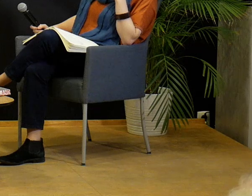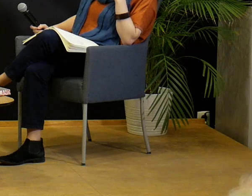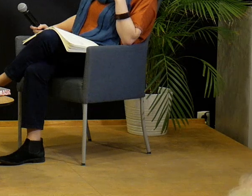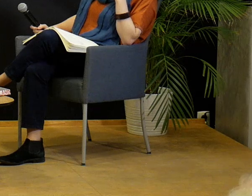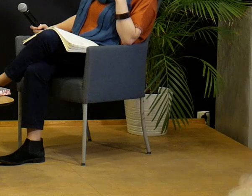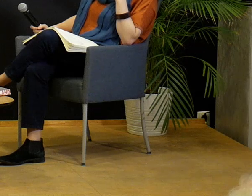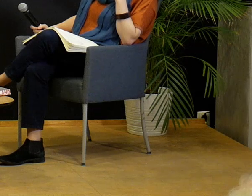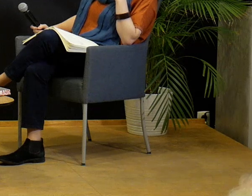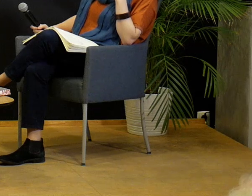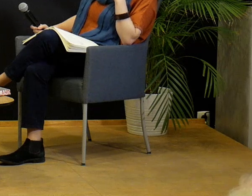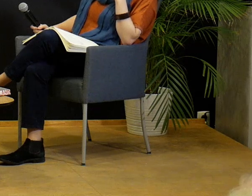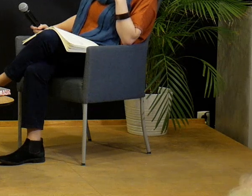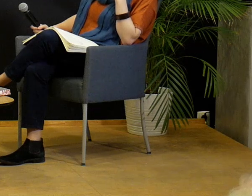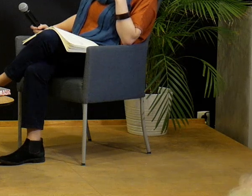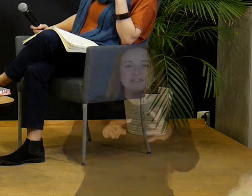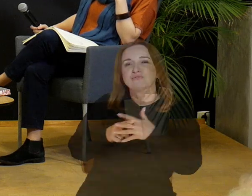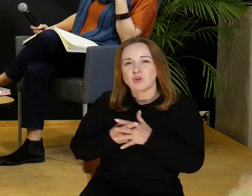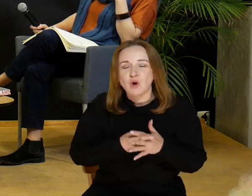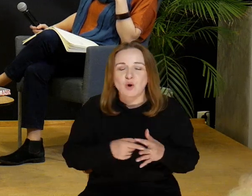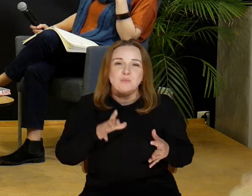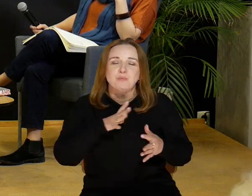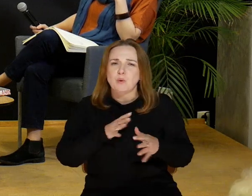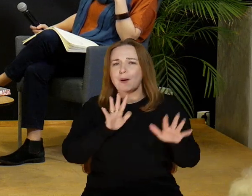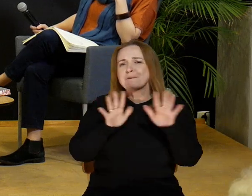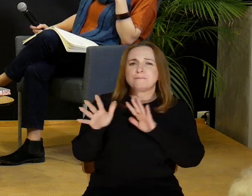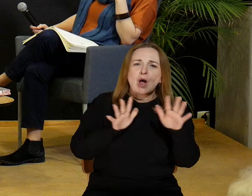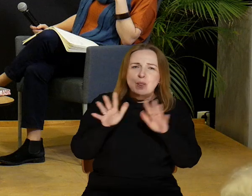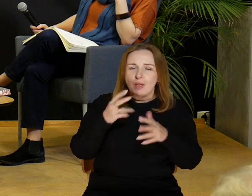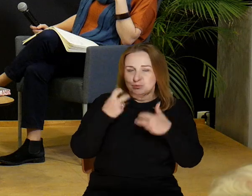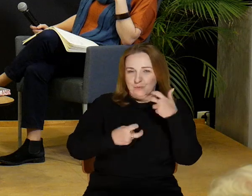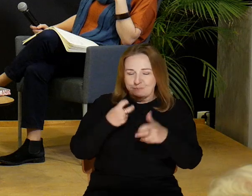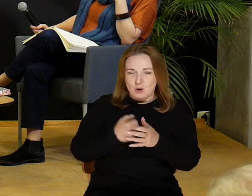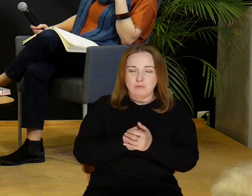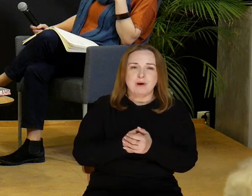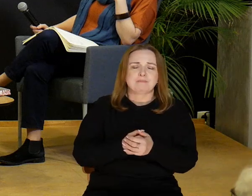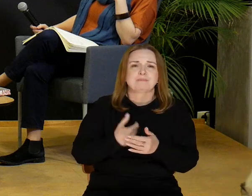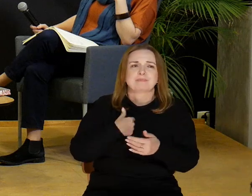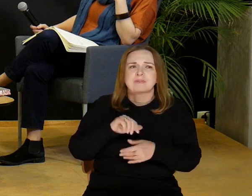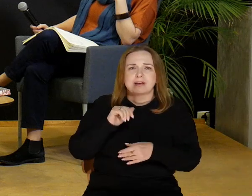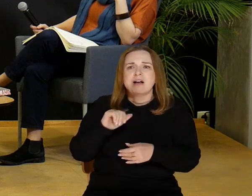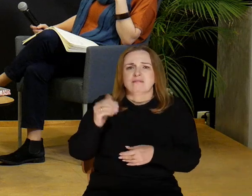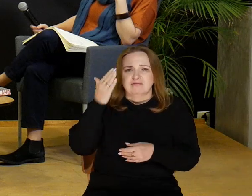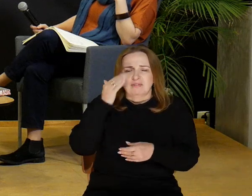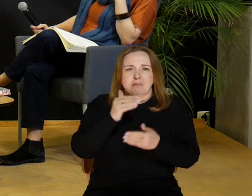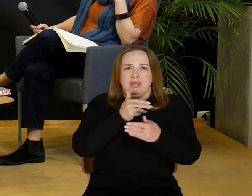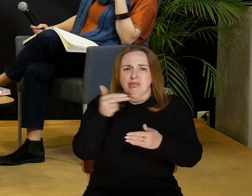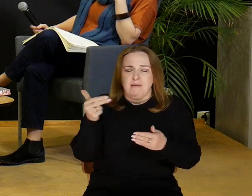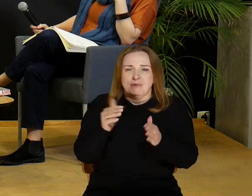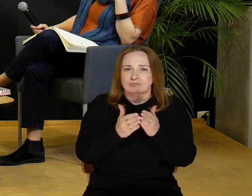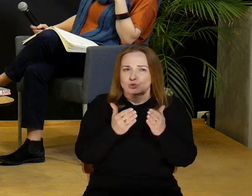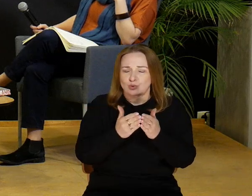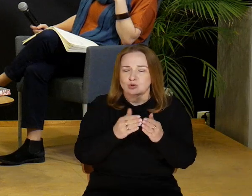jeżeli pozwolicie, tutaj się wtrącę, bo ja miałam podobny problem też z czystką, jak myślę sobie właśnie o tych moich